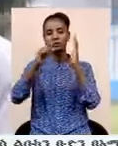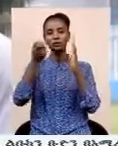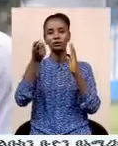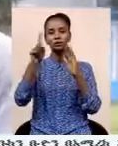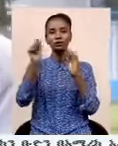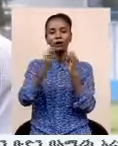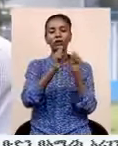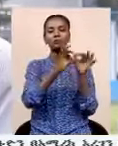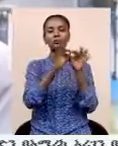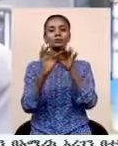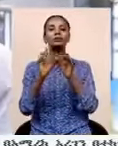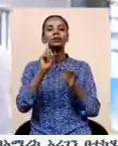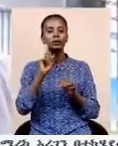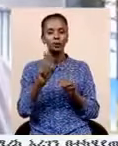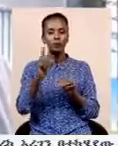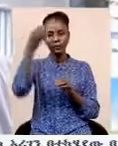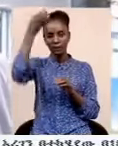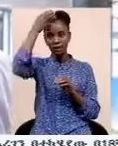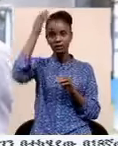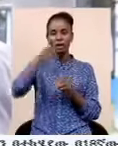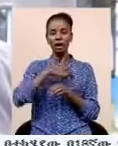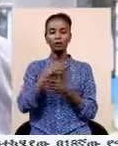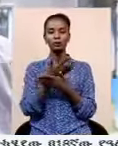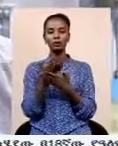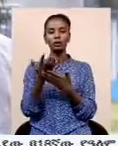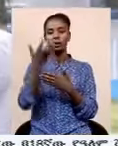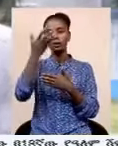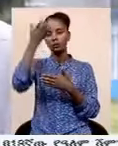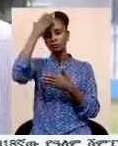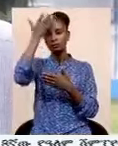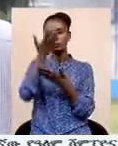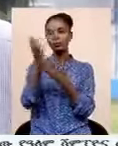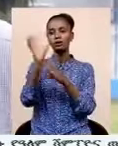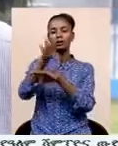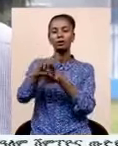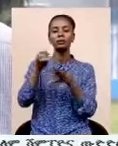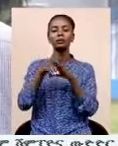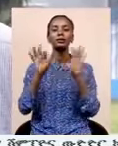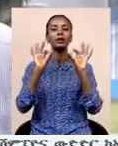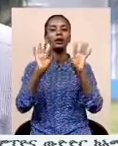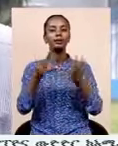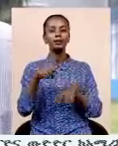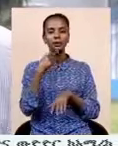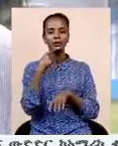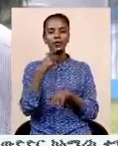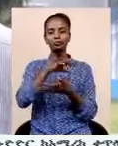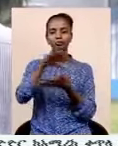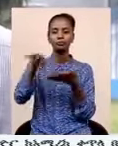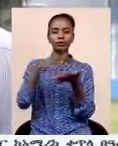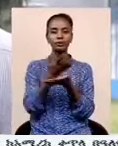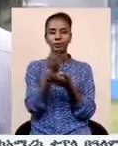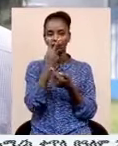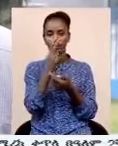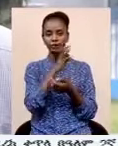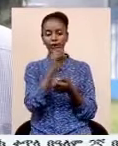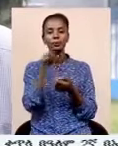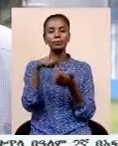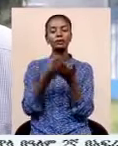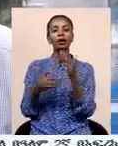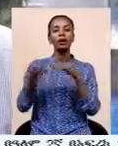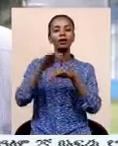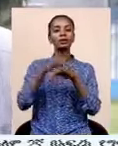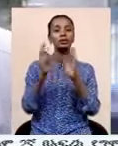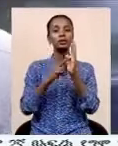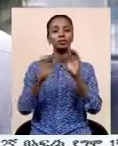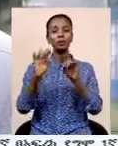ነው መንግስት በሃይማኖት ጉዳይ ሃይማኖት በመንግስት ጉዳይ ጣልቃ መግባት የለበትም የሚል ውዥንብር ነገር አይቻለሁና በዛ ላይ እንደ